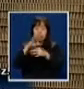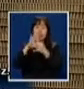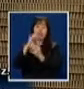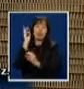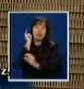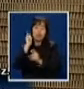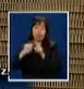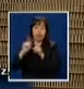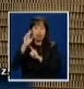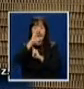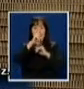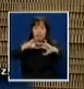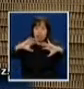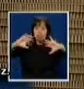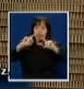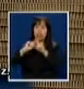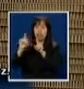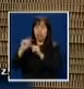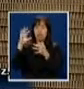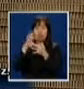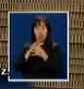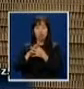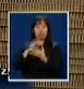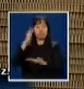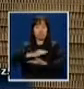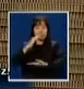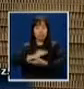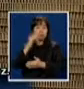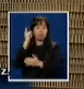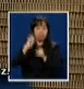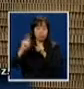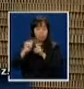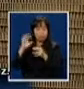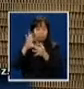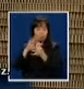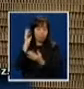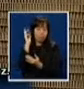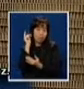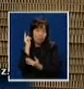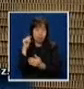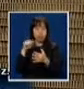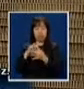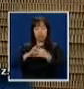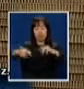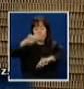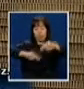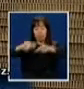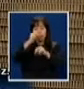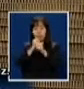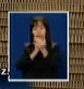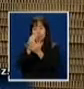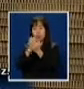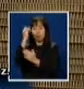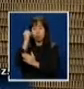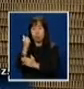ของราชการนะครับเพื่อที่จะสื่อสารมวลชนเนี่ยสามารถเข้าถึงข้อมูลต่างๆทำงานในการตรวจสอบได้เข้มแข็งมากยิ่งขึ้น